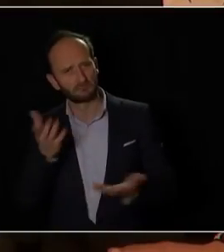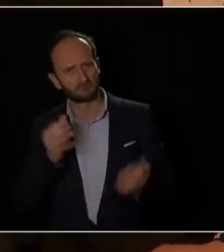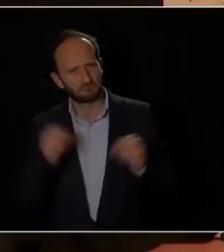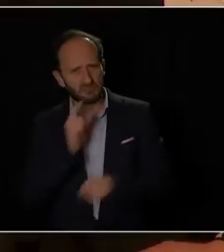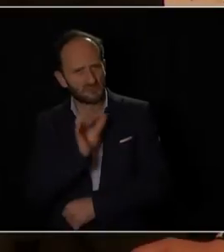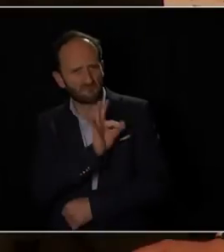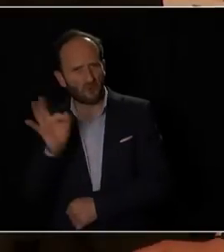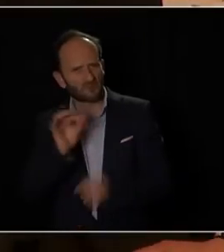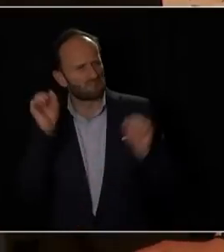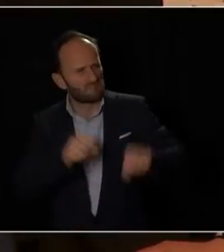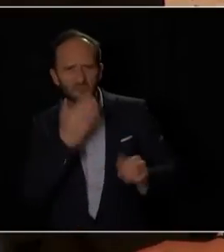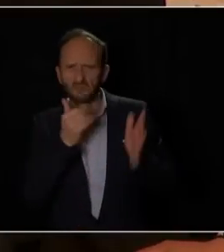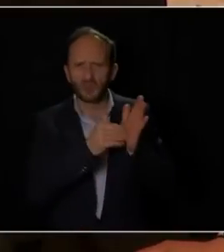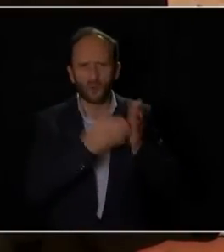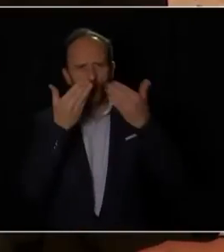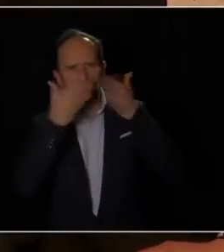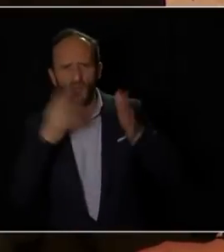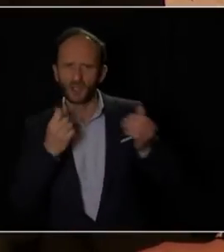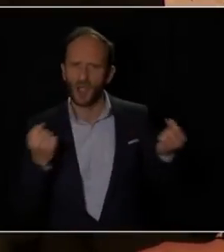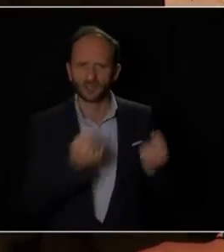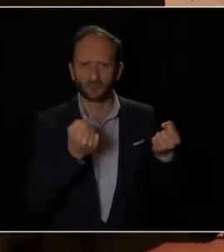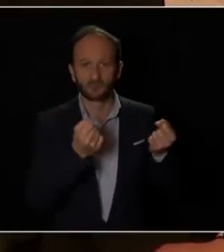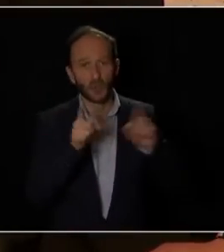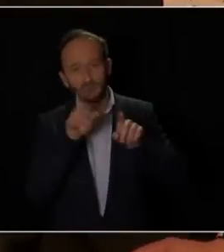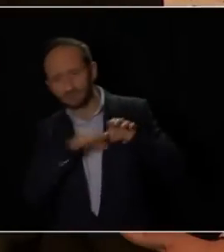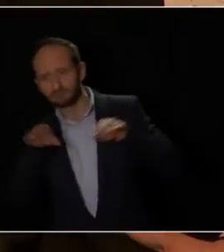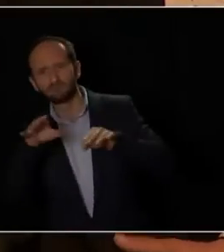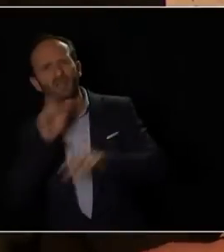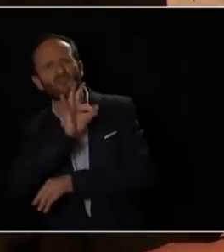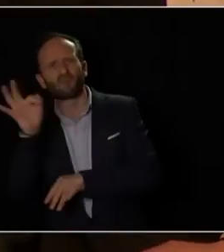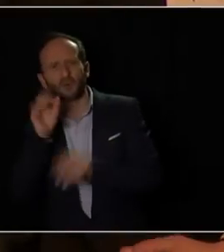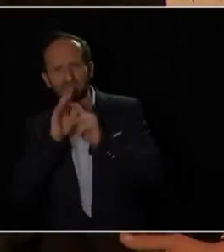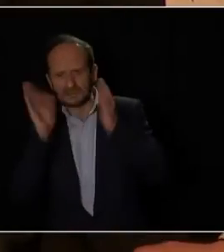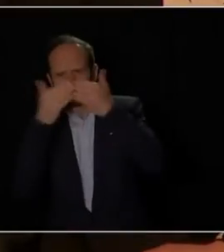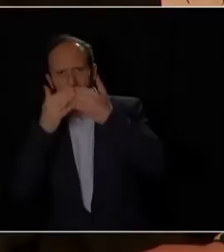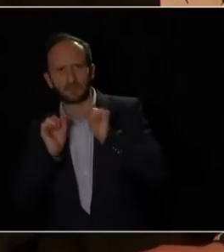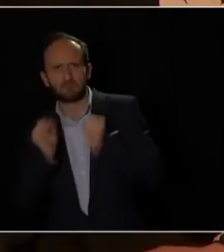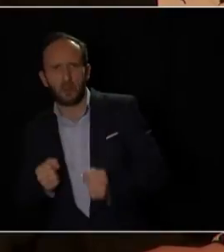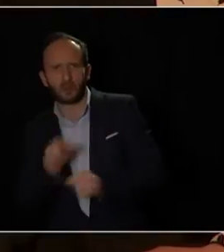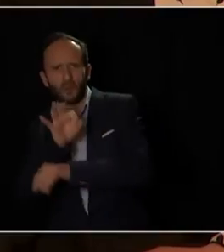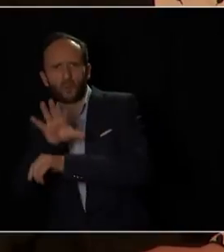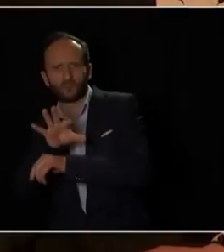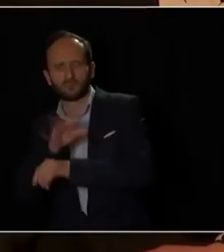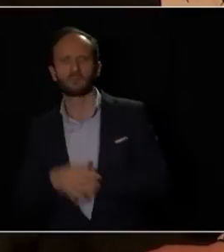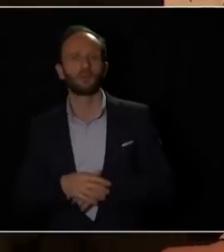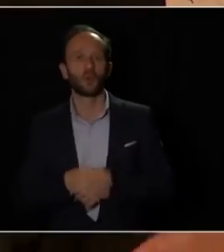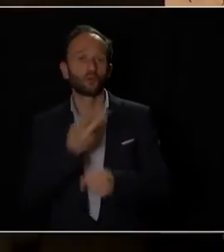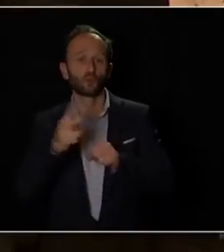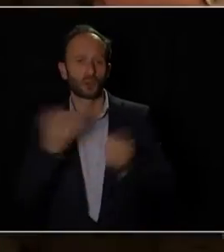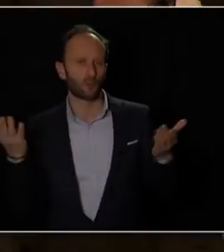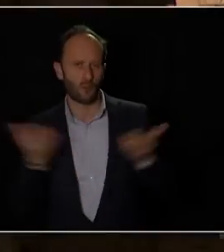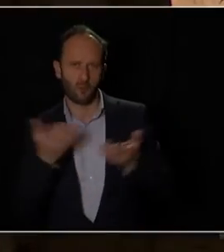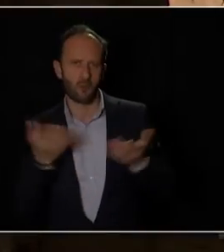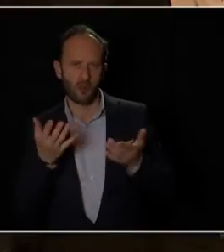meilleur, ouverte, active. Et puis il y a une France du repli, du refus et de la peur. Et le plus grand danger qui guette